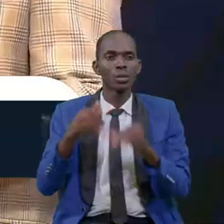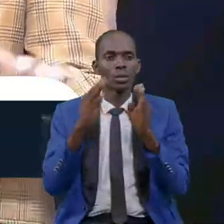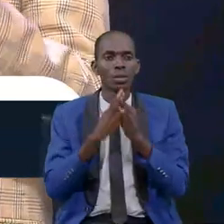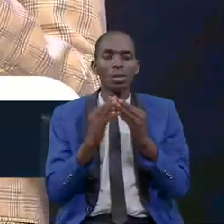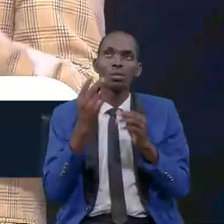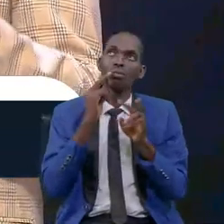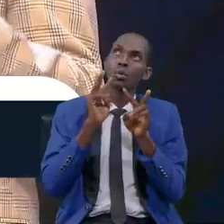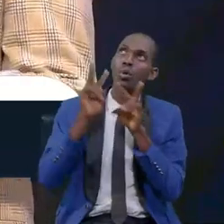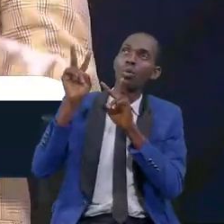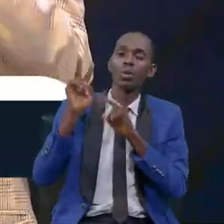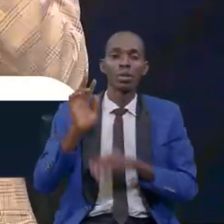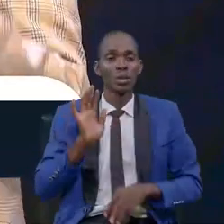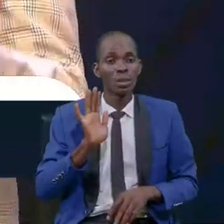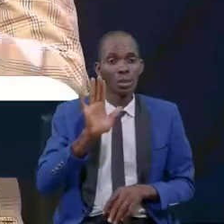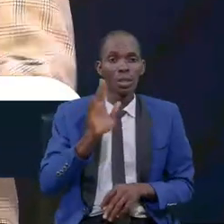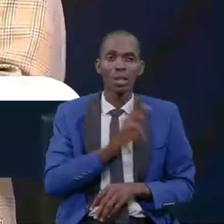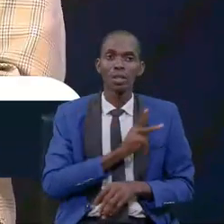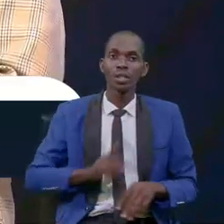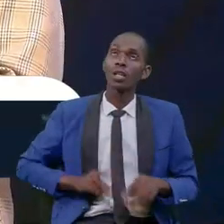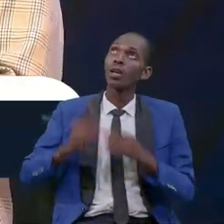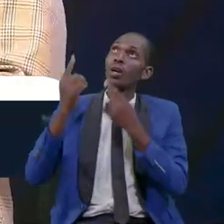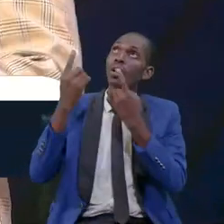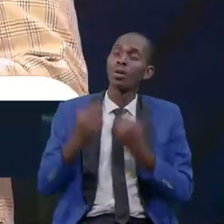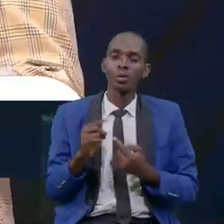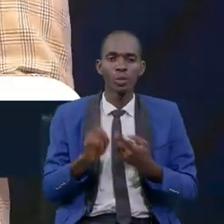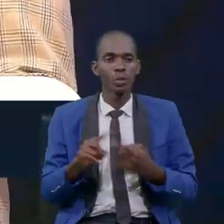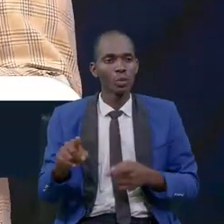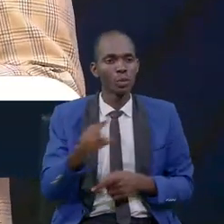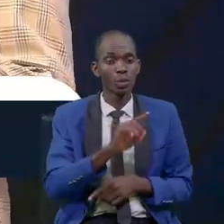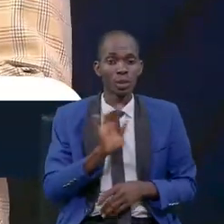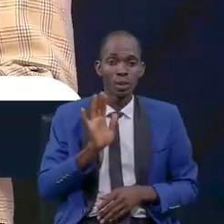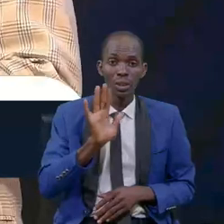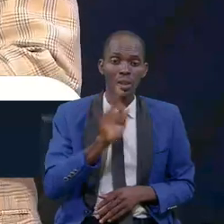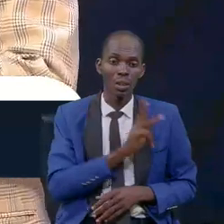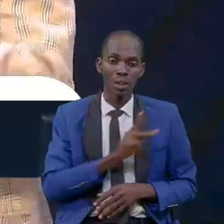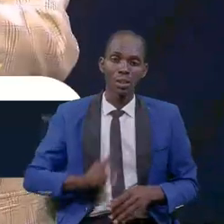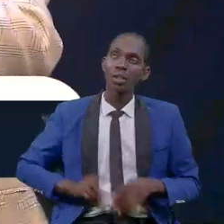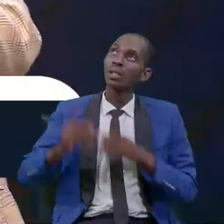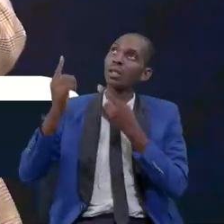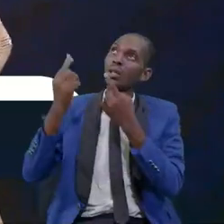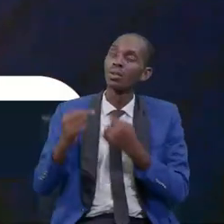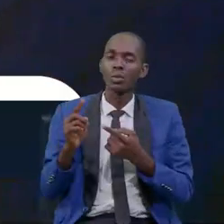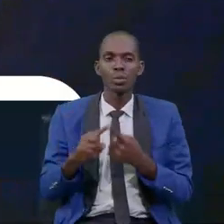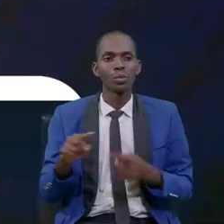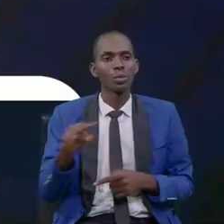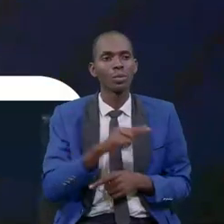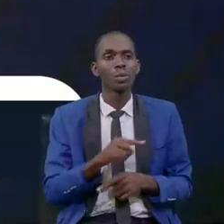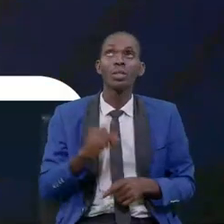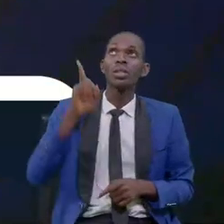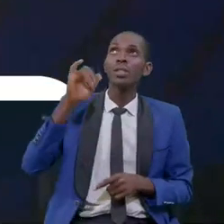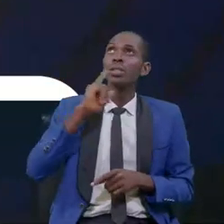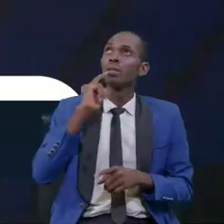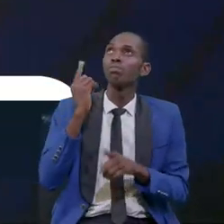Sois transporté d'allégresse, fille de Sion, pousse des cris de joie, fille de Jérusalem. Voici ton roi vient à toi. Ton roi vient à